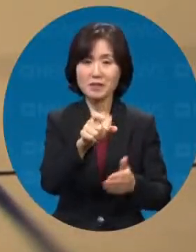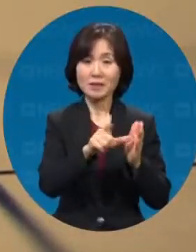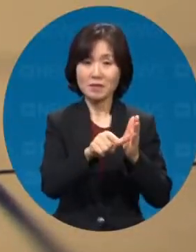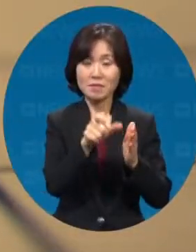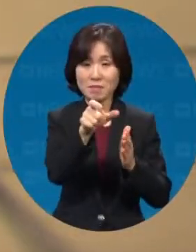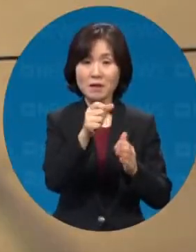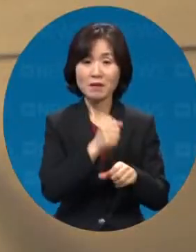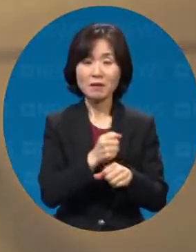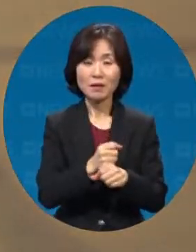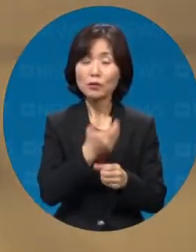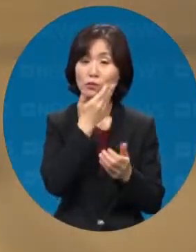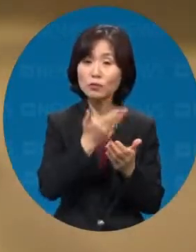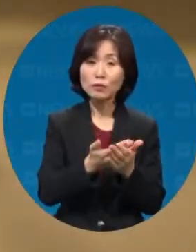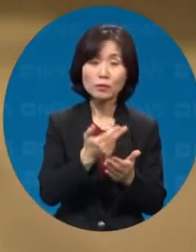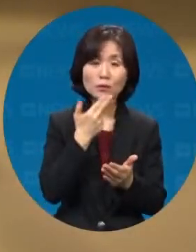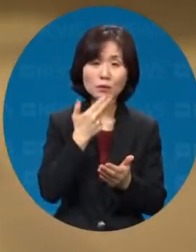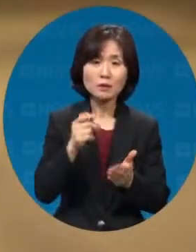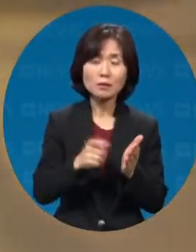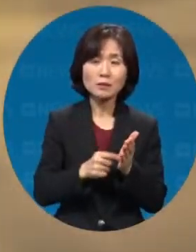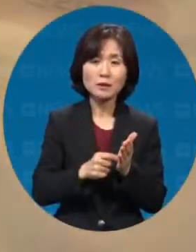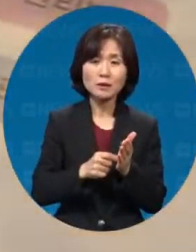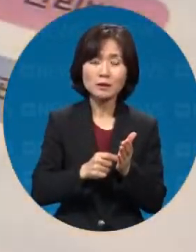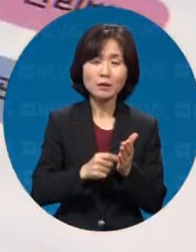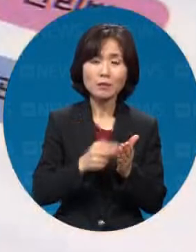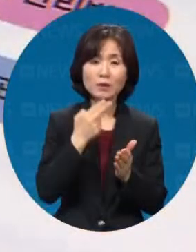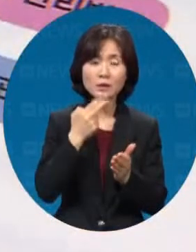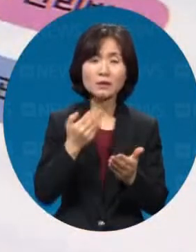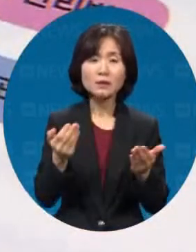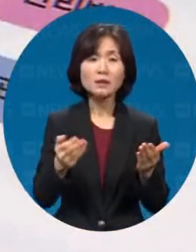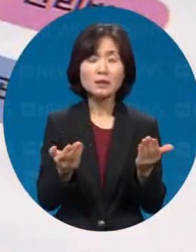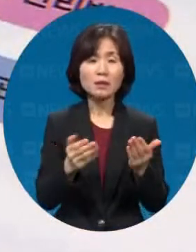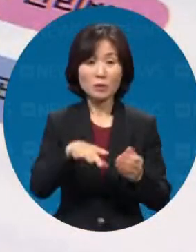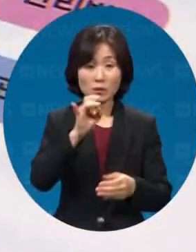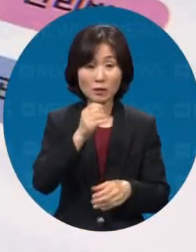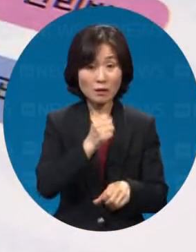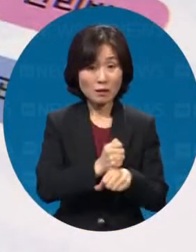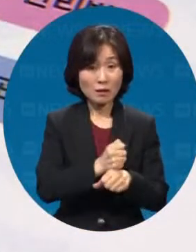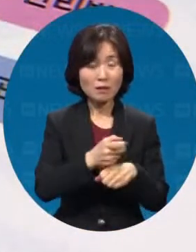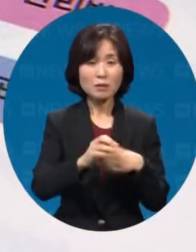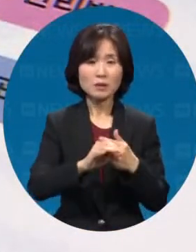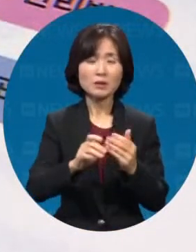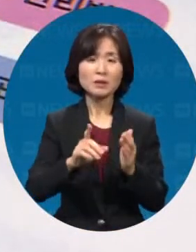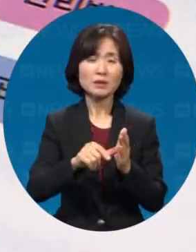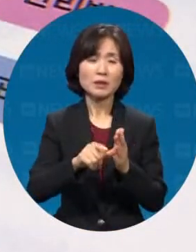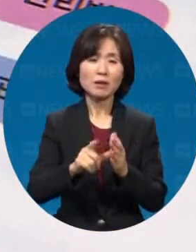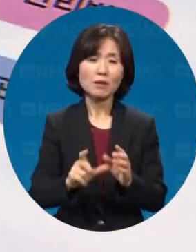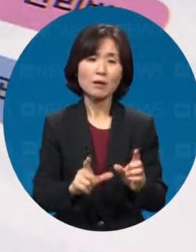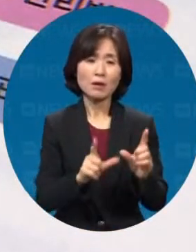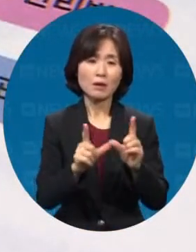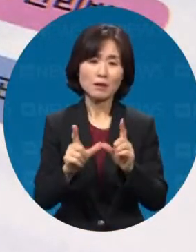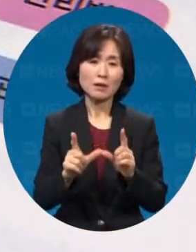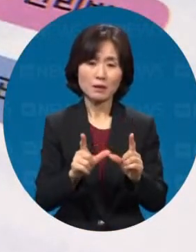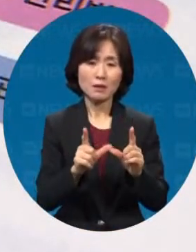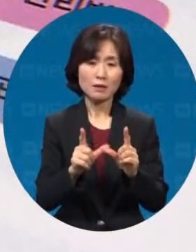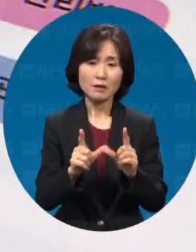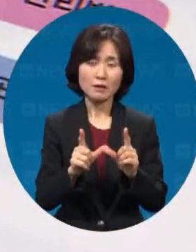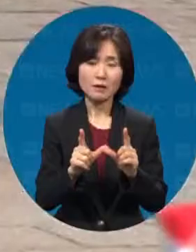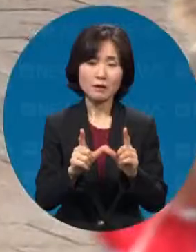중요하지만 급하지 않은 일을 먼저 하는 습관은 시간 관리에서 만족감을 얻을 수 있는 비결이라고